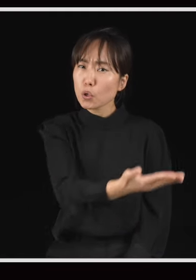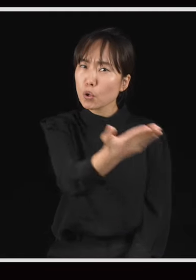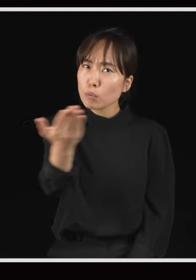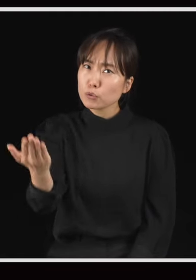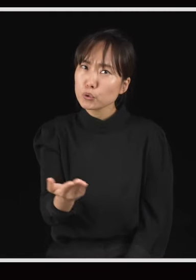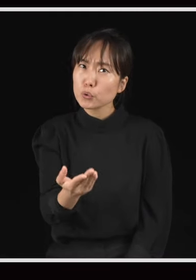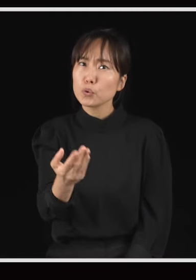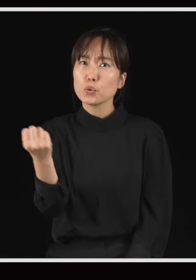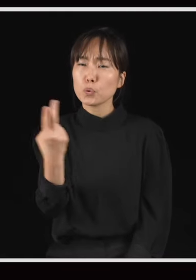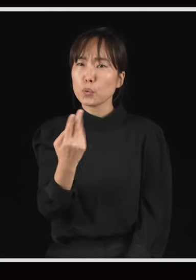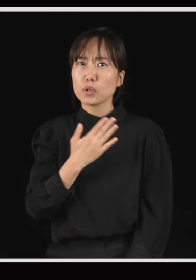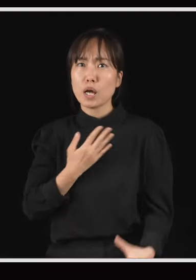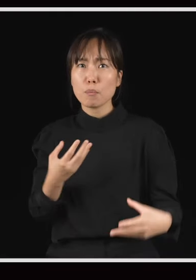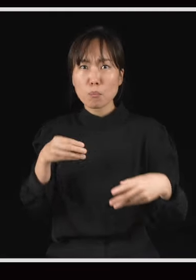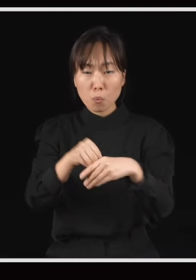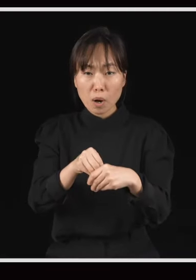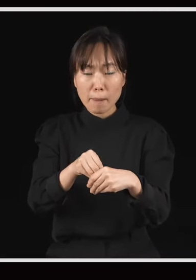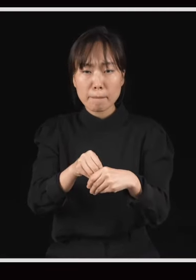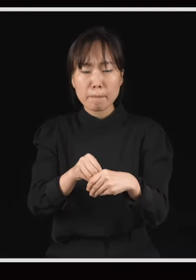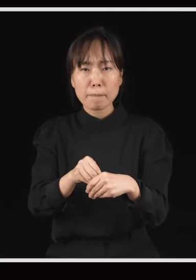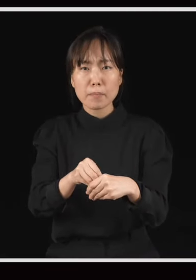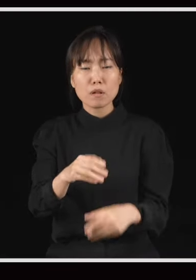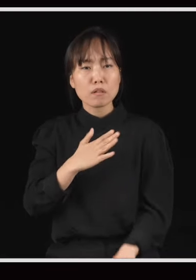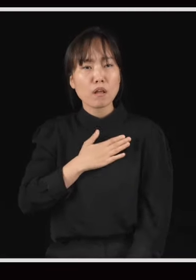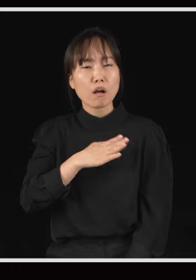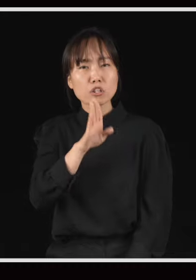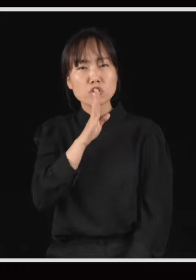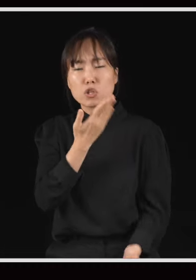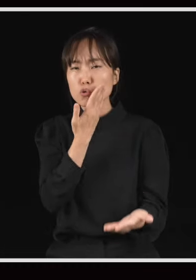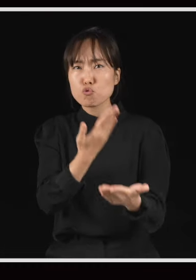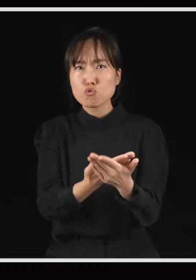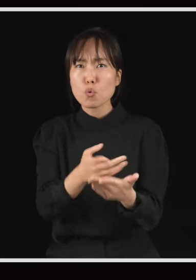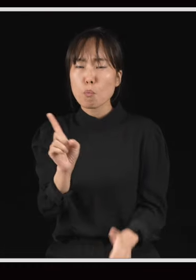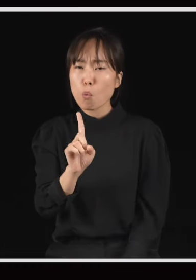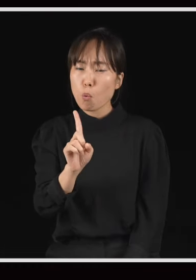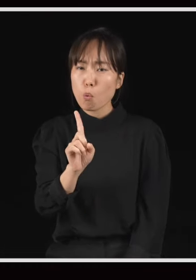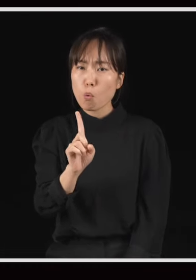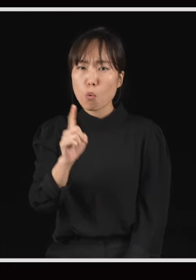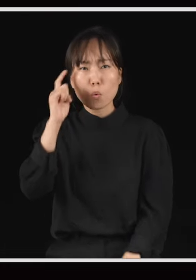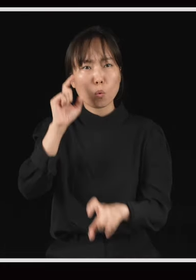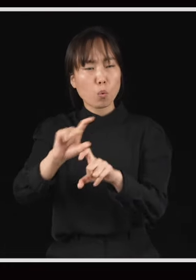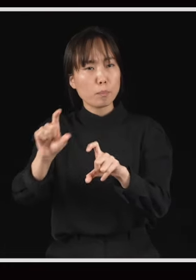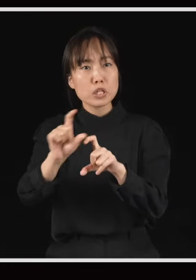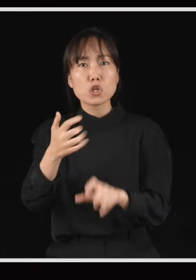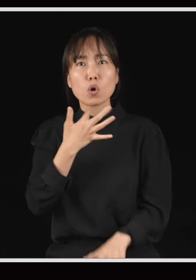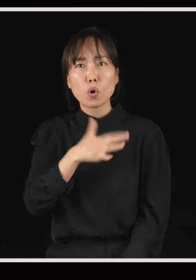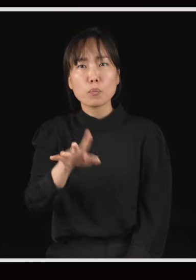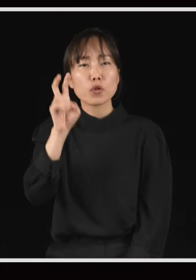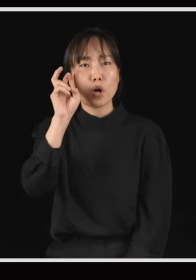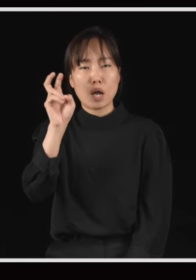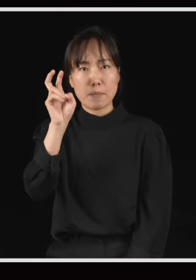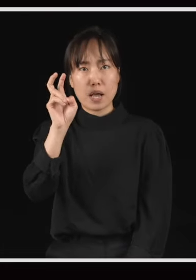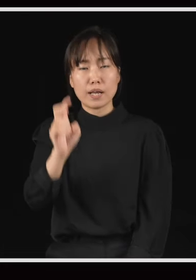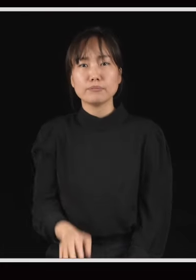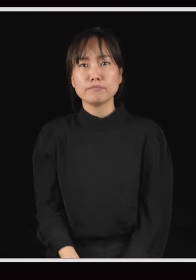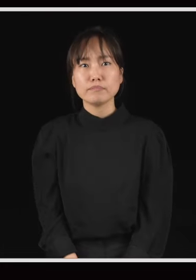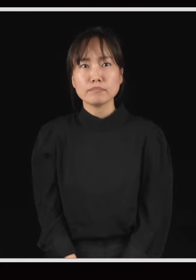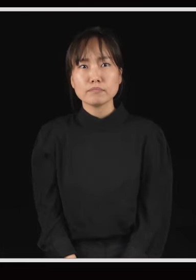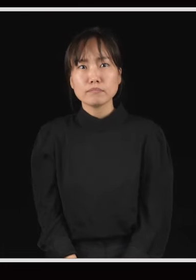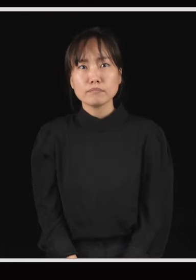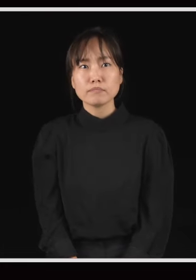계신 대부분의 분들도 저와 마찬가지로 나에게 중요한 게 뭔지에 대해서 고민을 많이는 해보지 못하셨을 거예요.